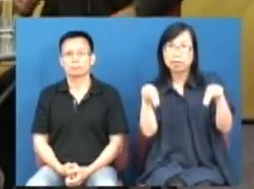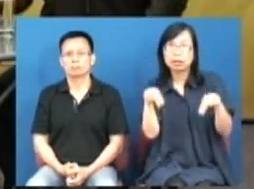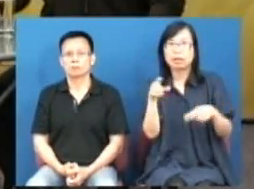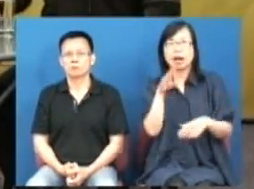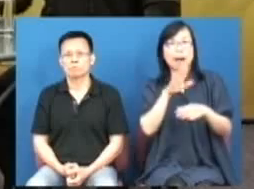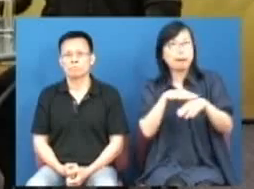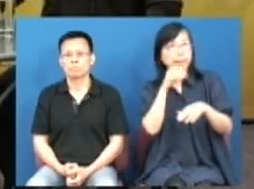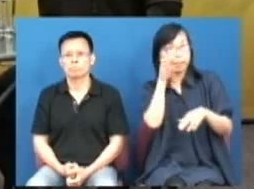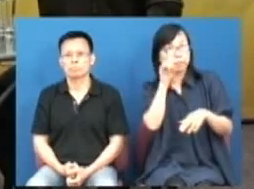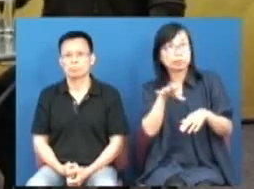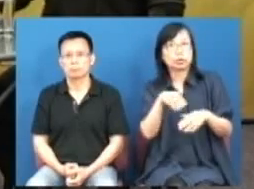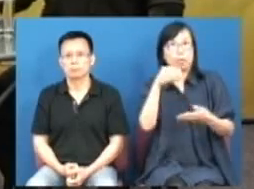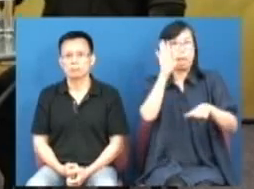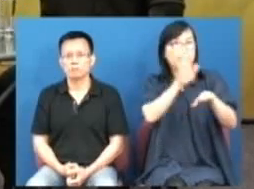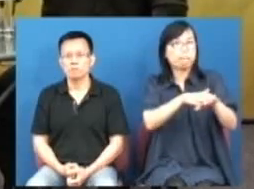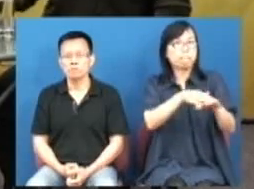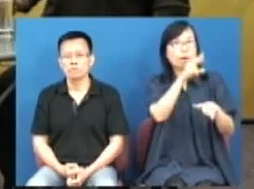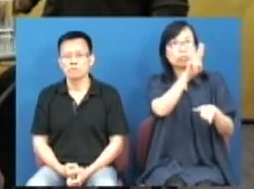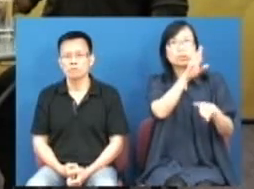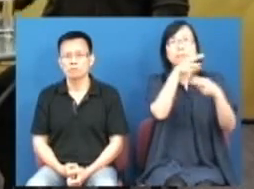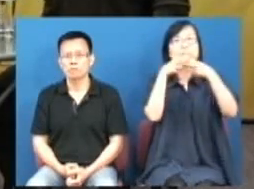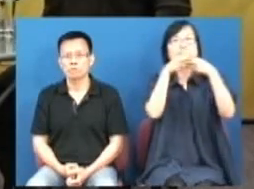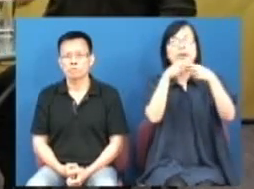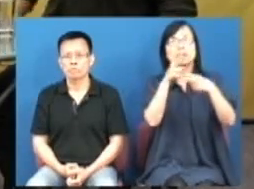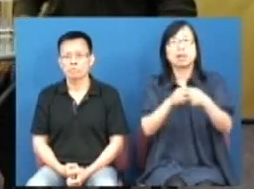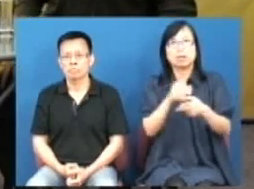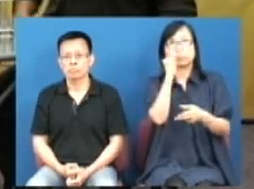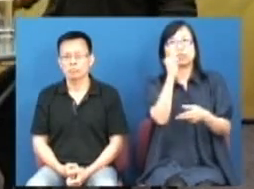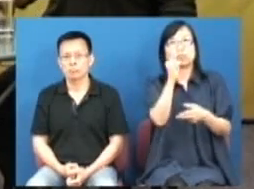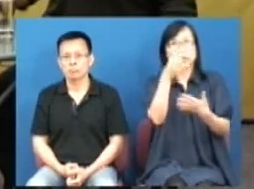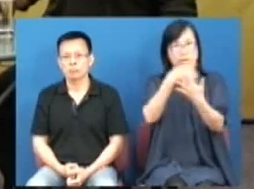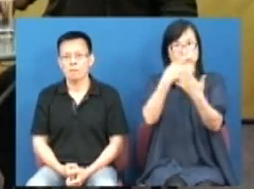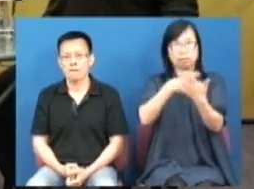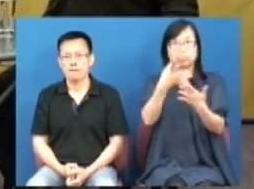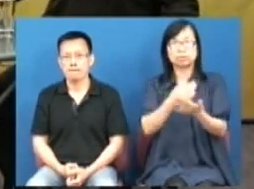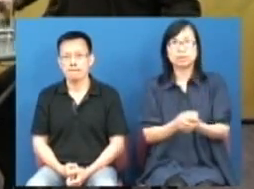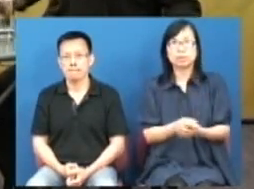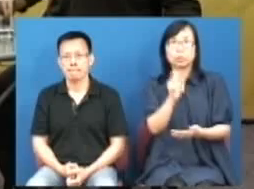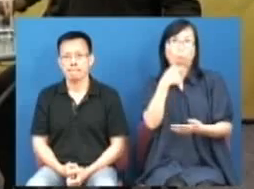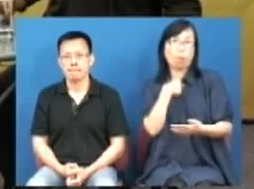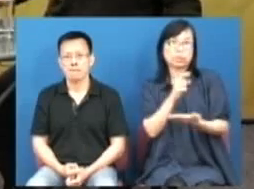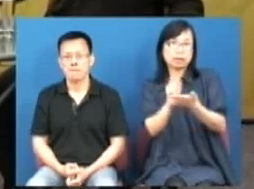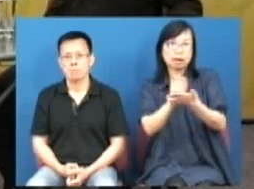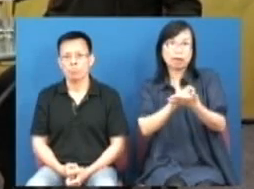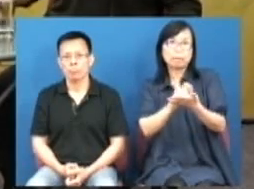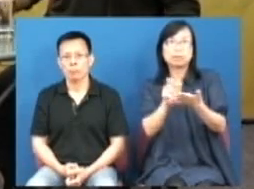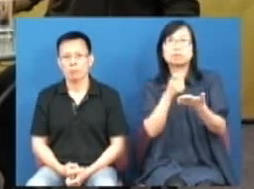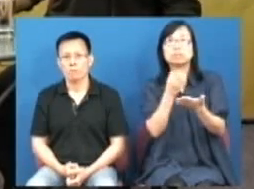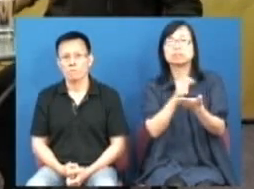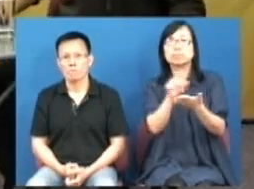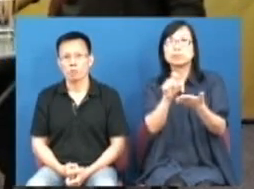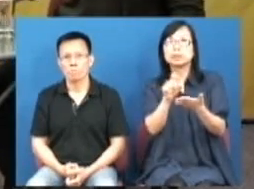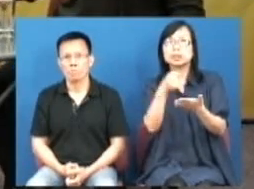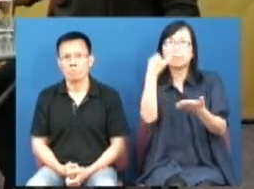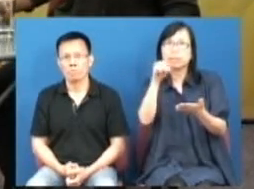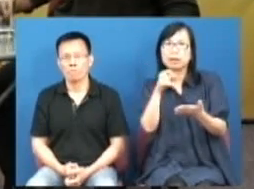講到咧，如果我擺啲片上網，擺啲聲上網，咁就違反呢個條例咧。喂，咁我寫文字咧，喂點解寫文字又唔